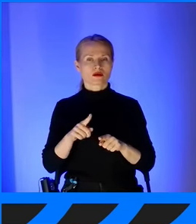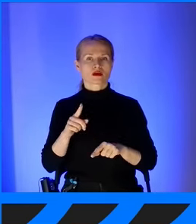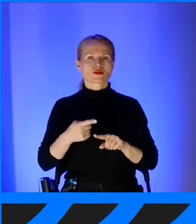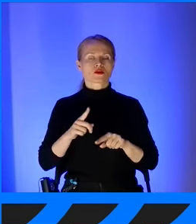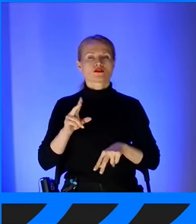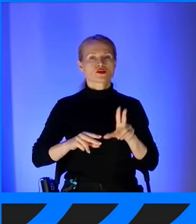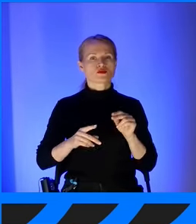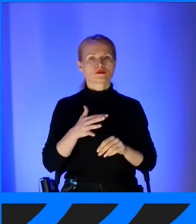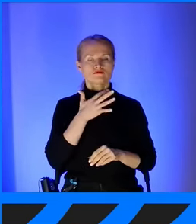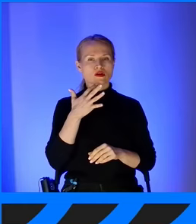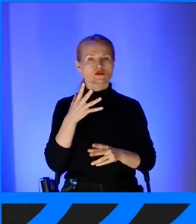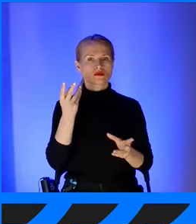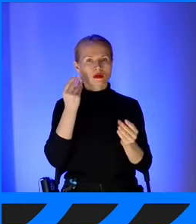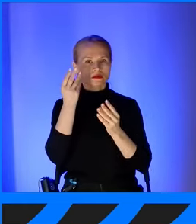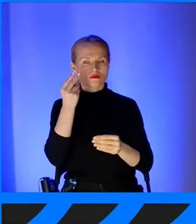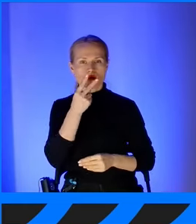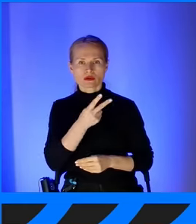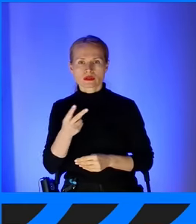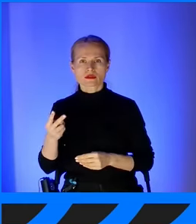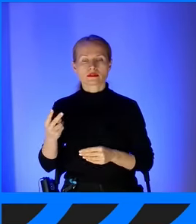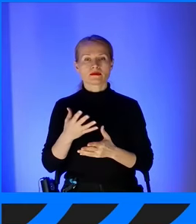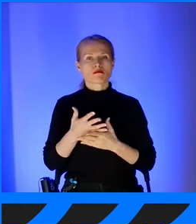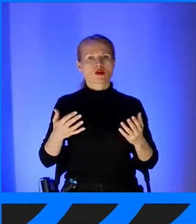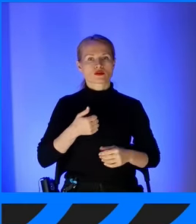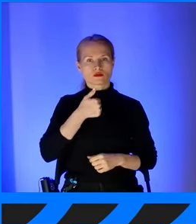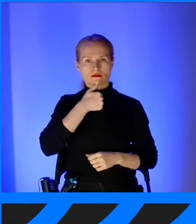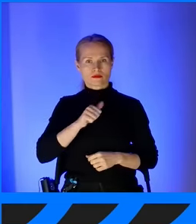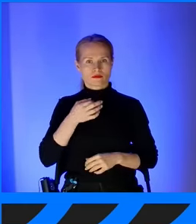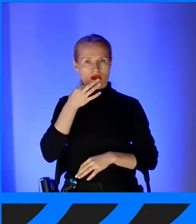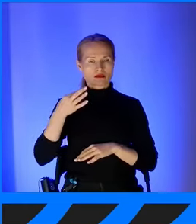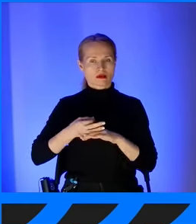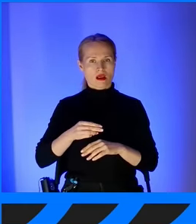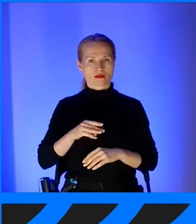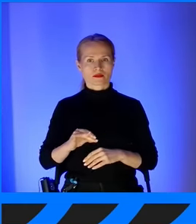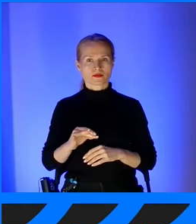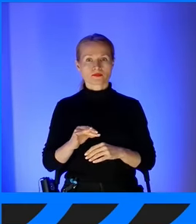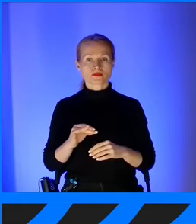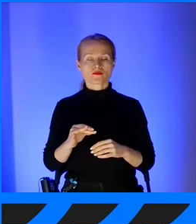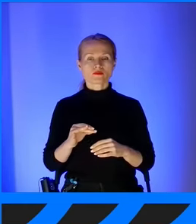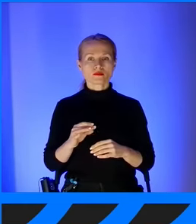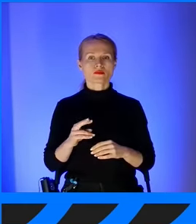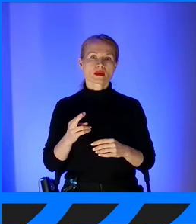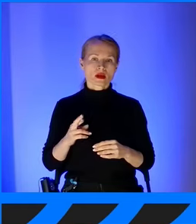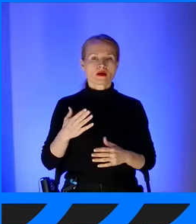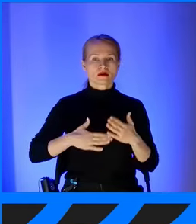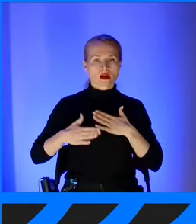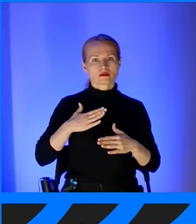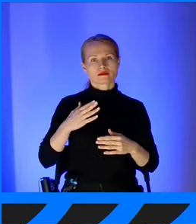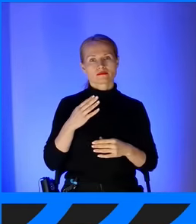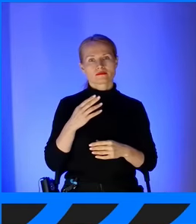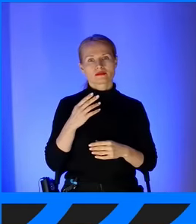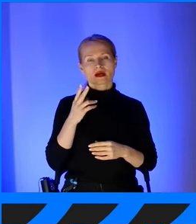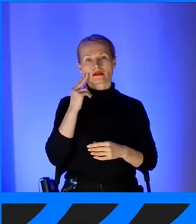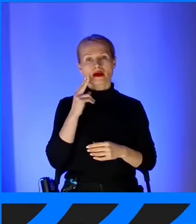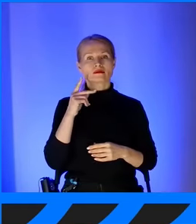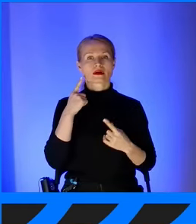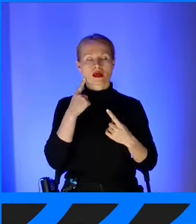насмотренности это достаточно важно да там и большой зрелости А до этого там в докладах вы слышали что ну классно развивать продукты